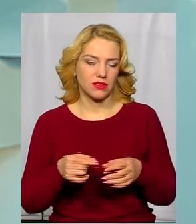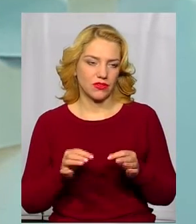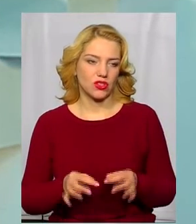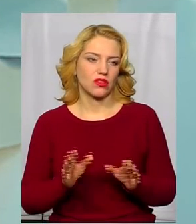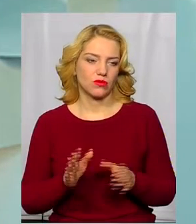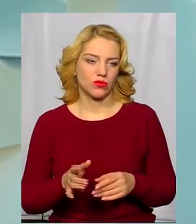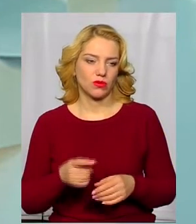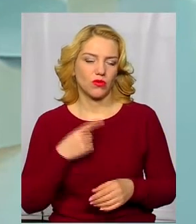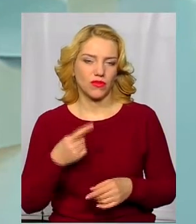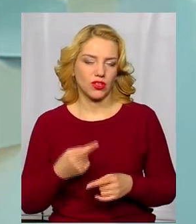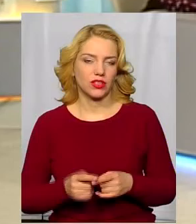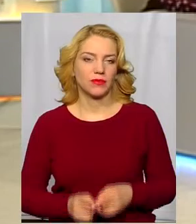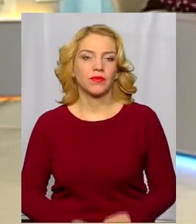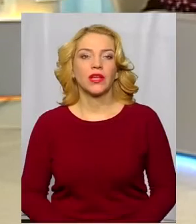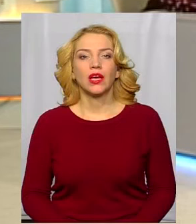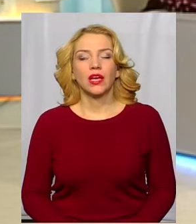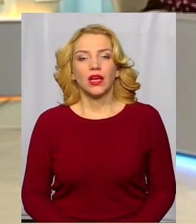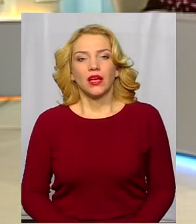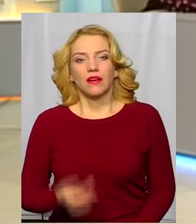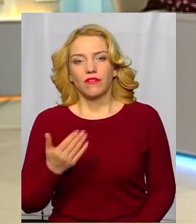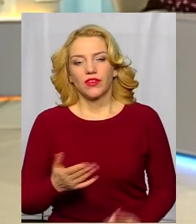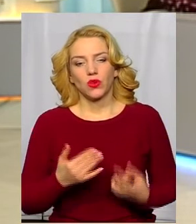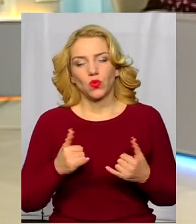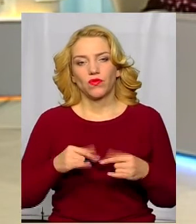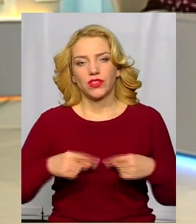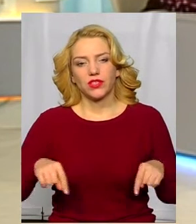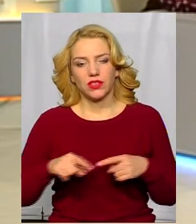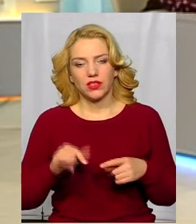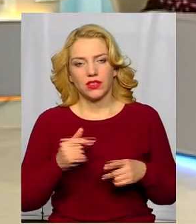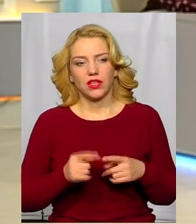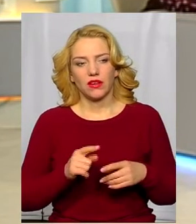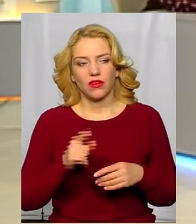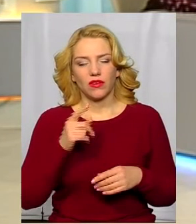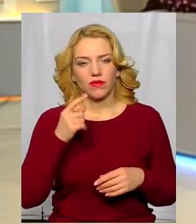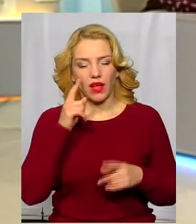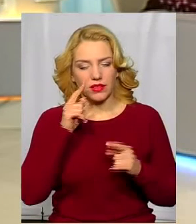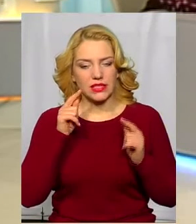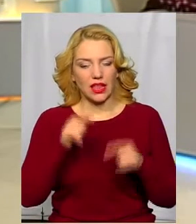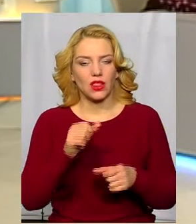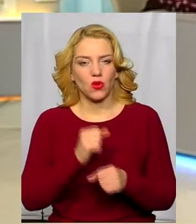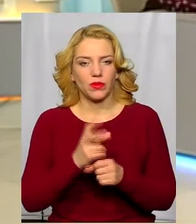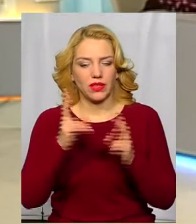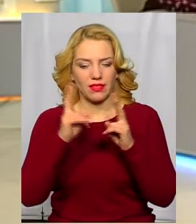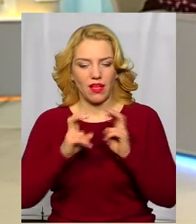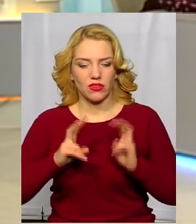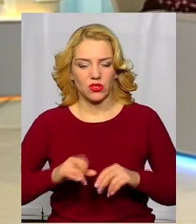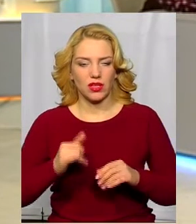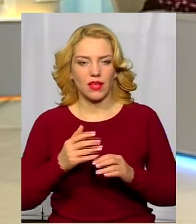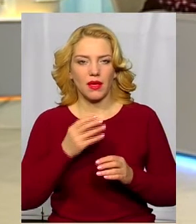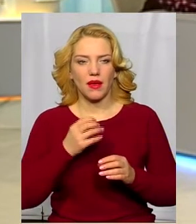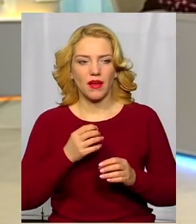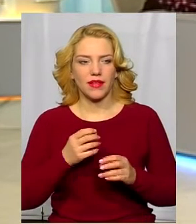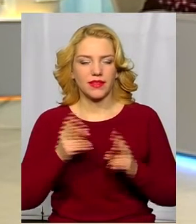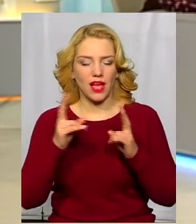і орієнтуємося. Ви у відділенні, я так розумію, основний акцент робите все ж таки на діагностику і обладнання